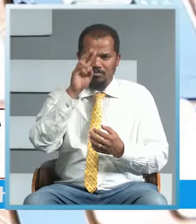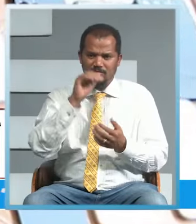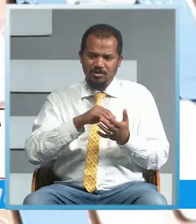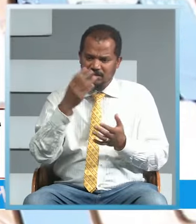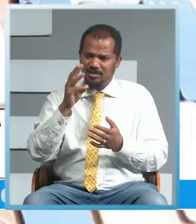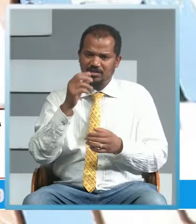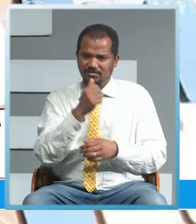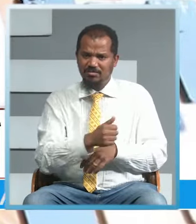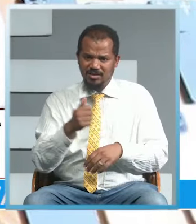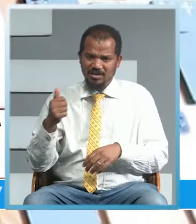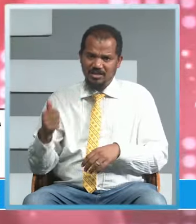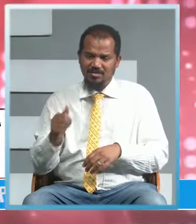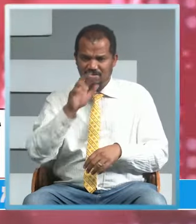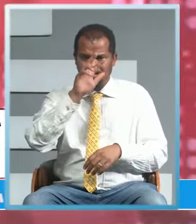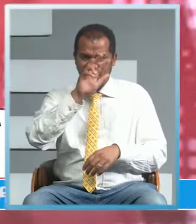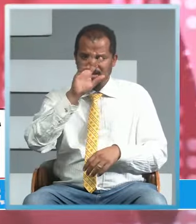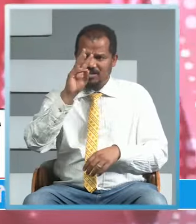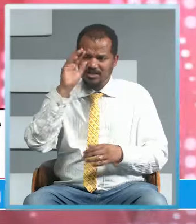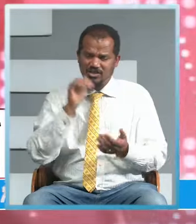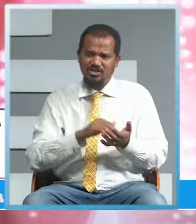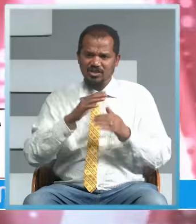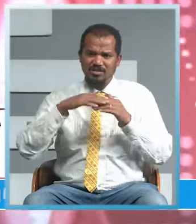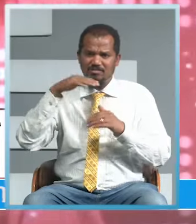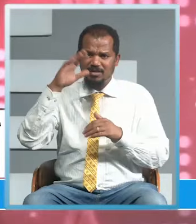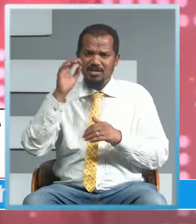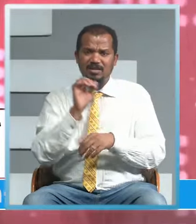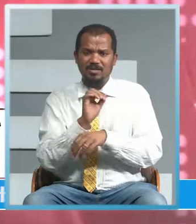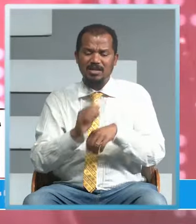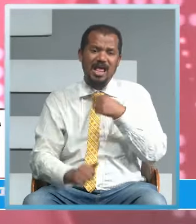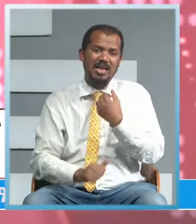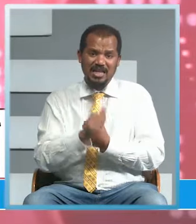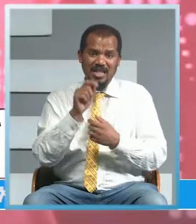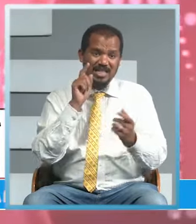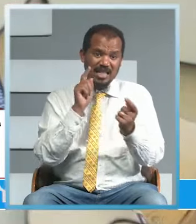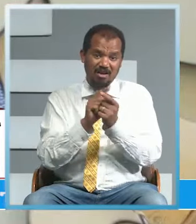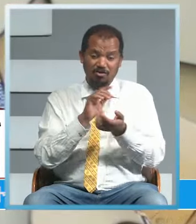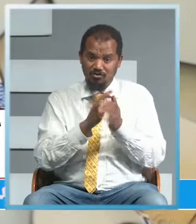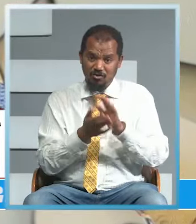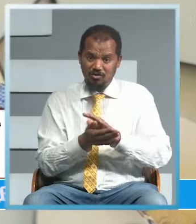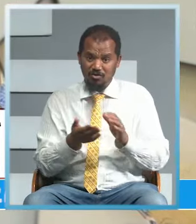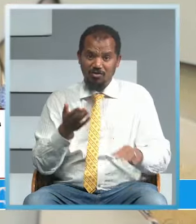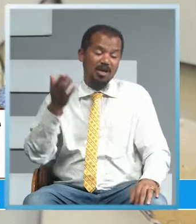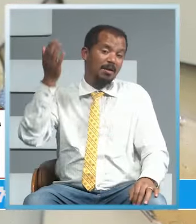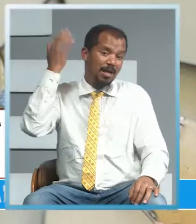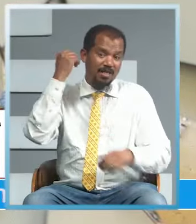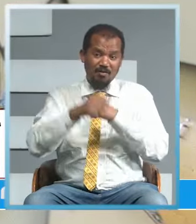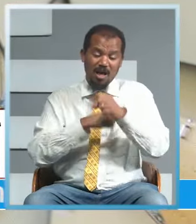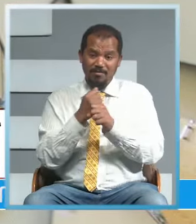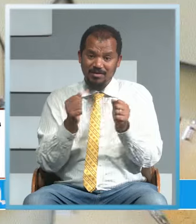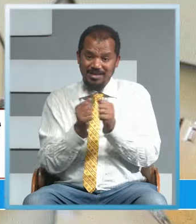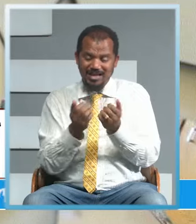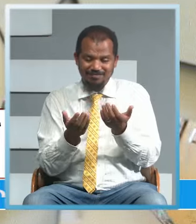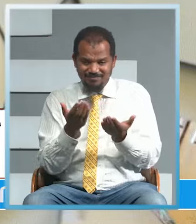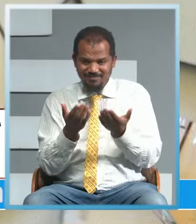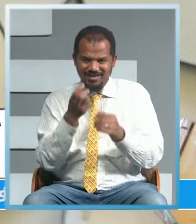በኩል በ2016 በአዲስ አበባ ከ36000 በላይ የትራፊክ አደጋ ያጋጠመ ሲሆን ከባለፈው